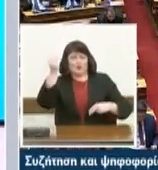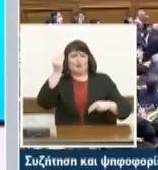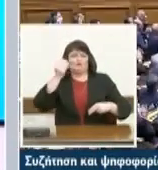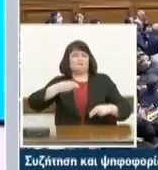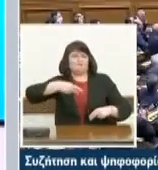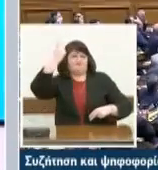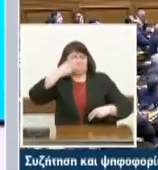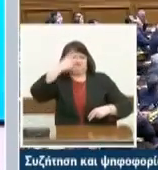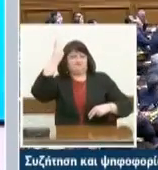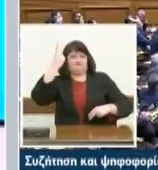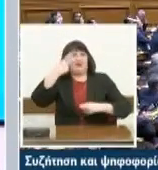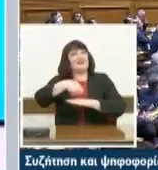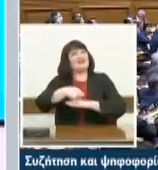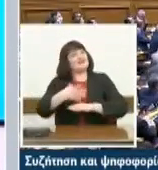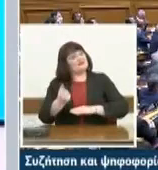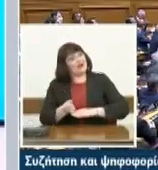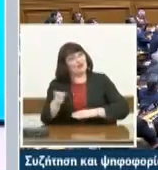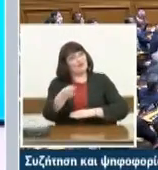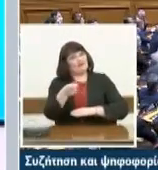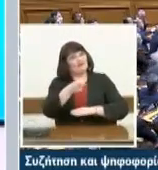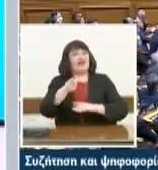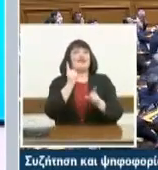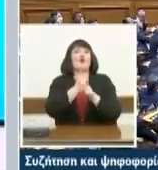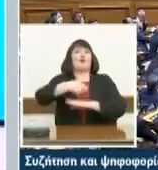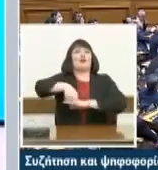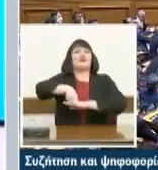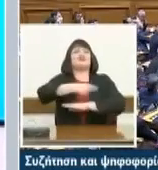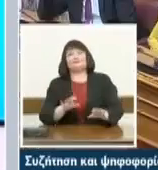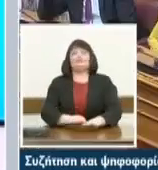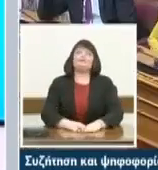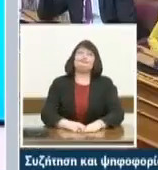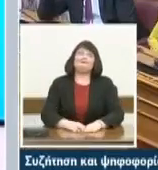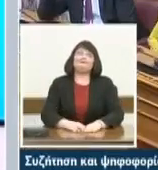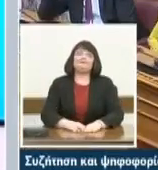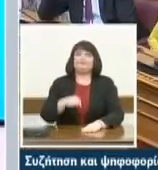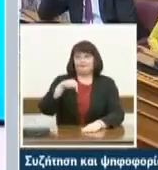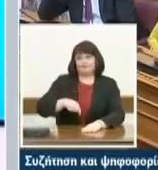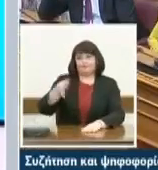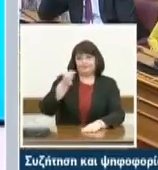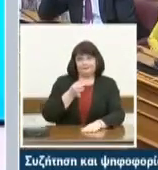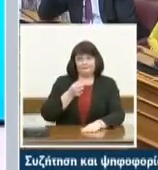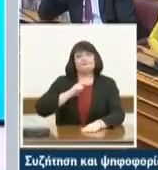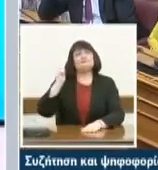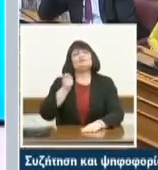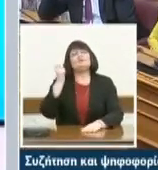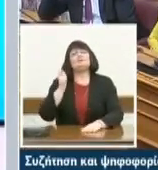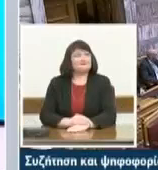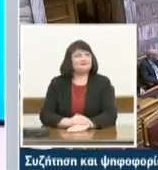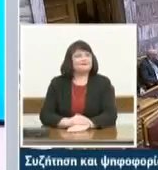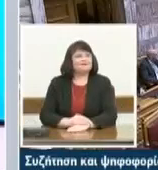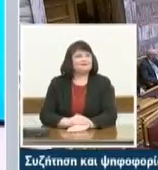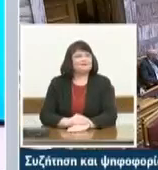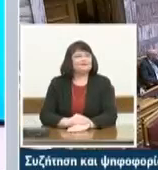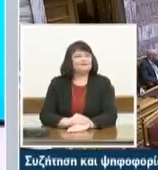περί της δυνατότητας να πάρει το κυβερνών κόμμα, αν και εφόσον στις δεύτερες εκλογές φτάσει στα όρια της αυτοδυναμίας, να πάρει ένα-δύο βουλευτές.